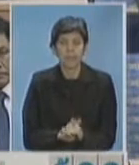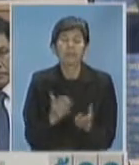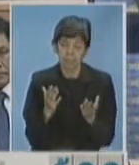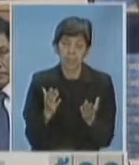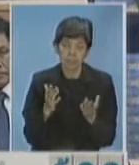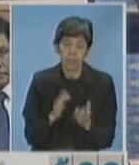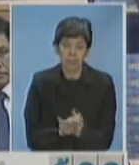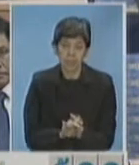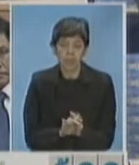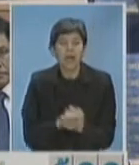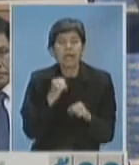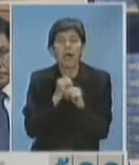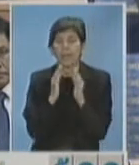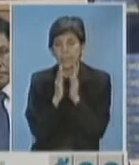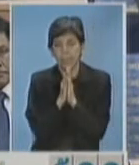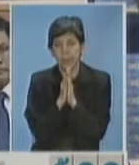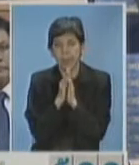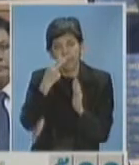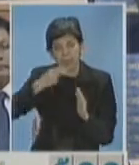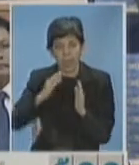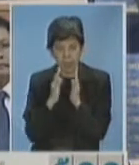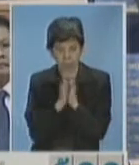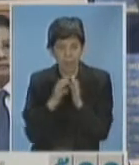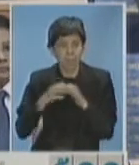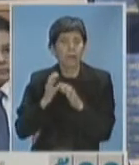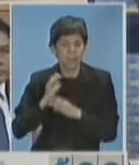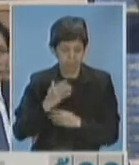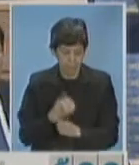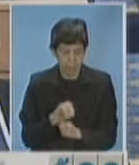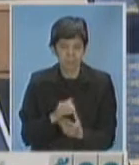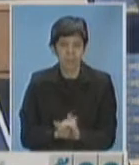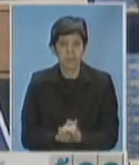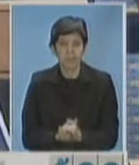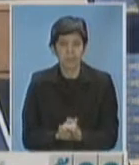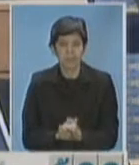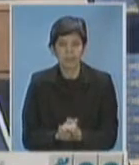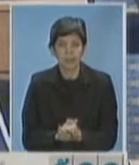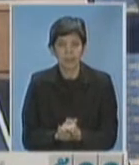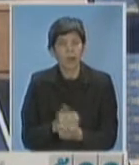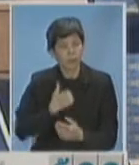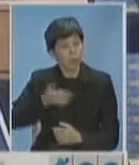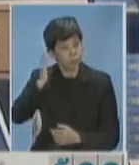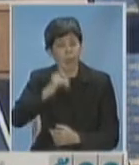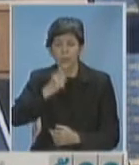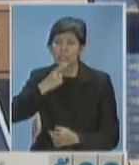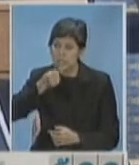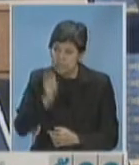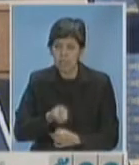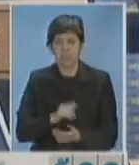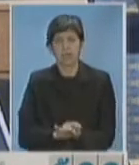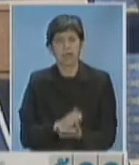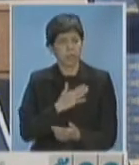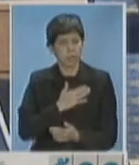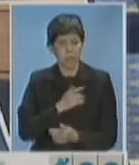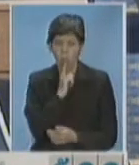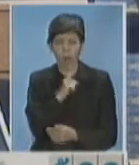คือพุทธพจน์ประจำพรรคประชาธิปัตย์เพราะฉะนั้นทุกสิ่งที่ผมพูดคือความจริงและผมไม่